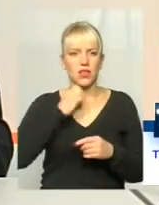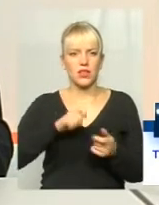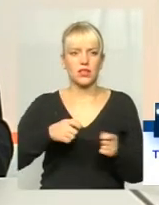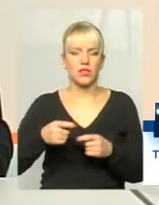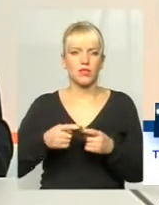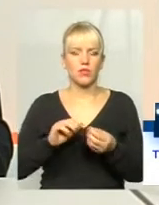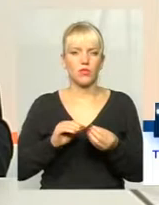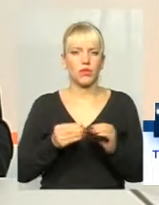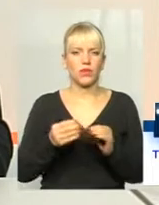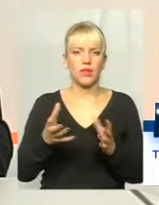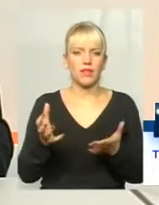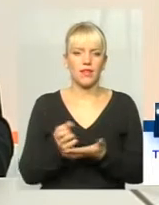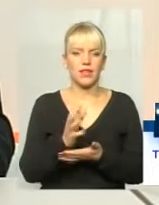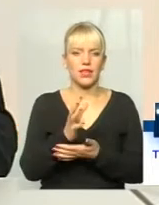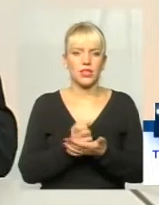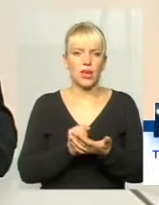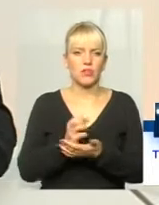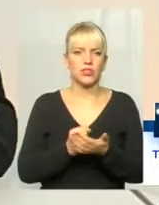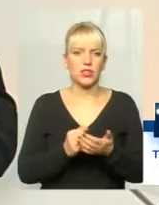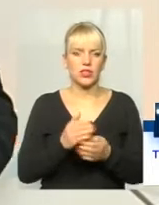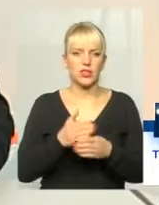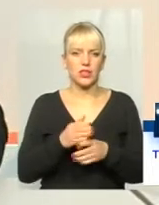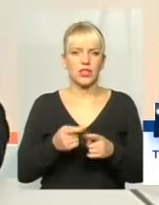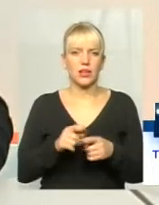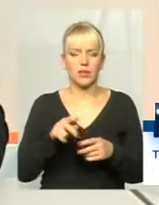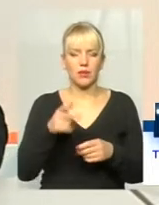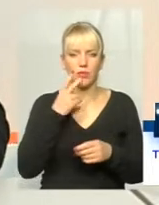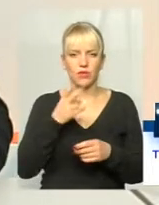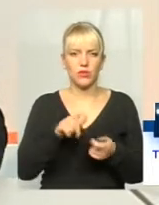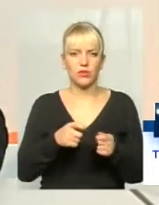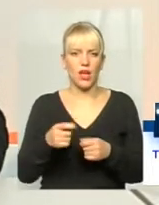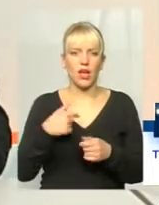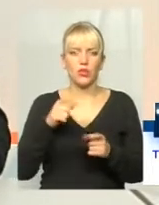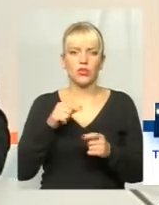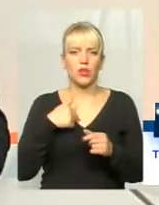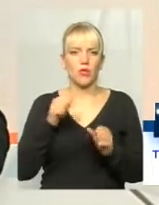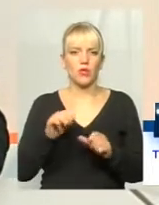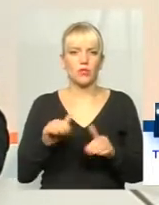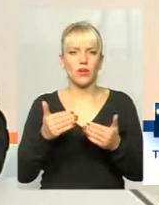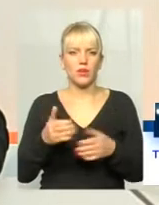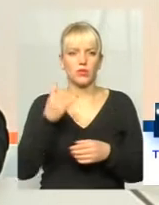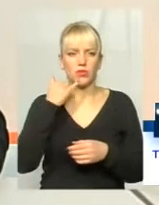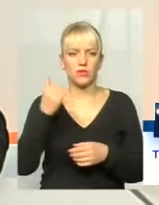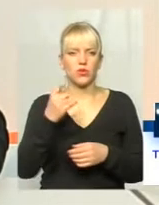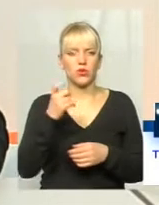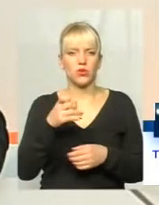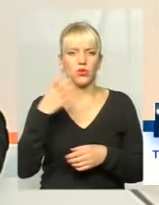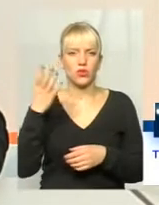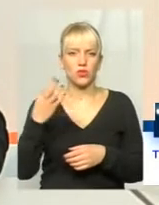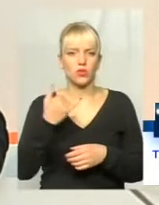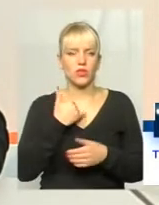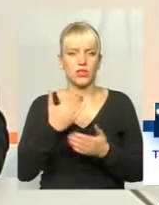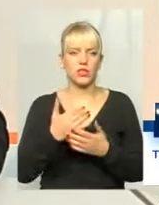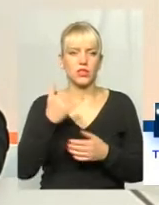знайти. Але потрібно подивитися на цю плиту. Для абонента я можу порадити, що позвонити на телефон 104. У нас ці